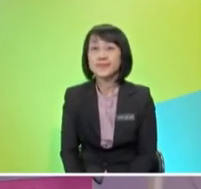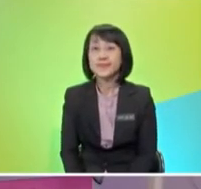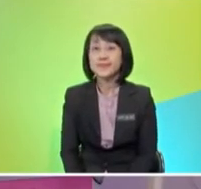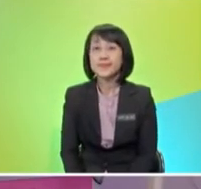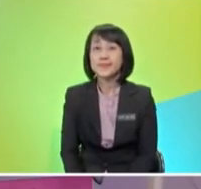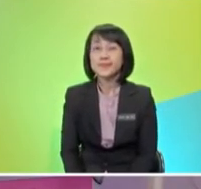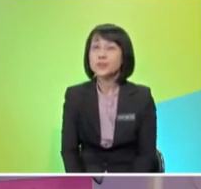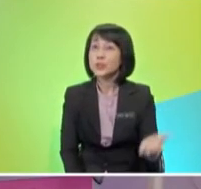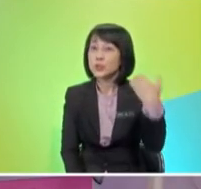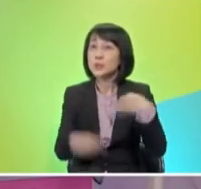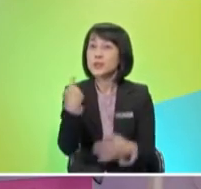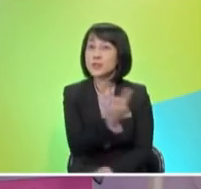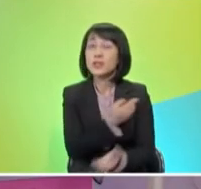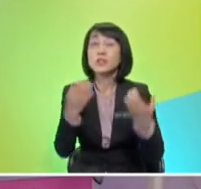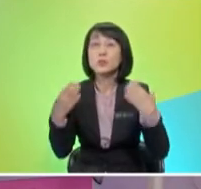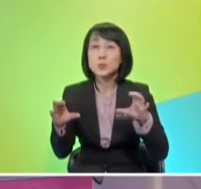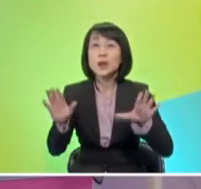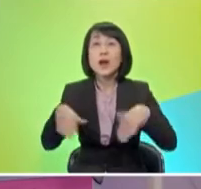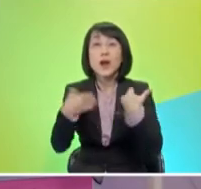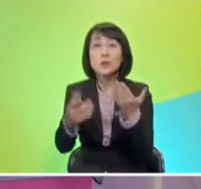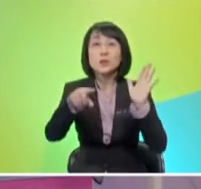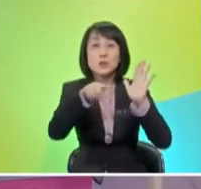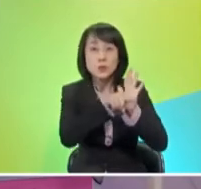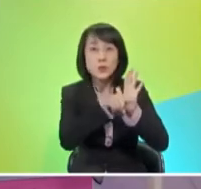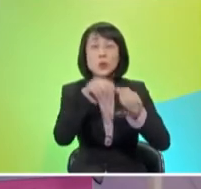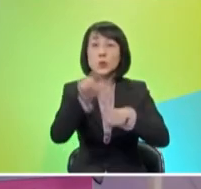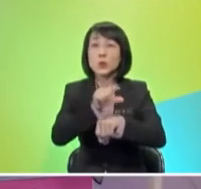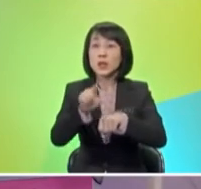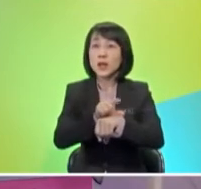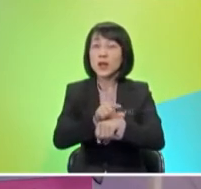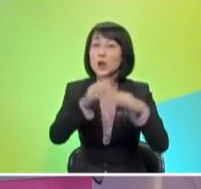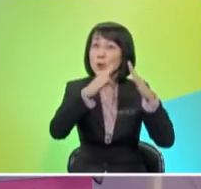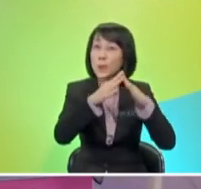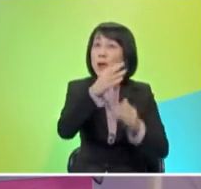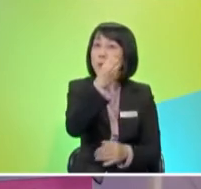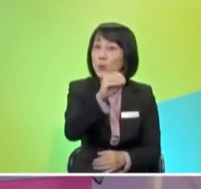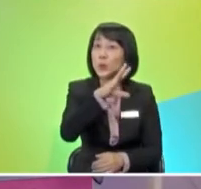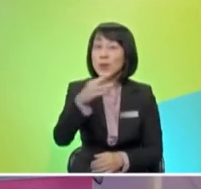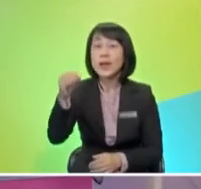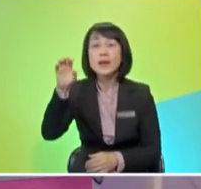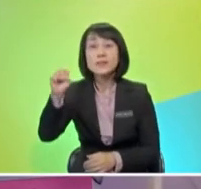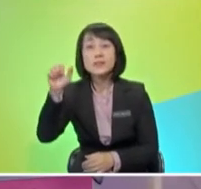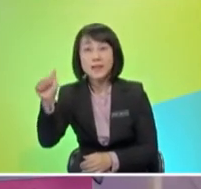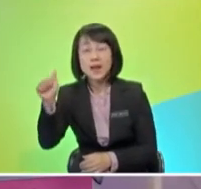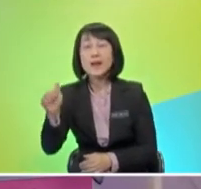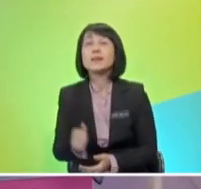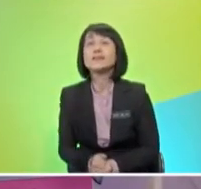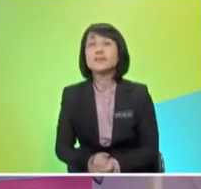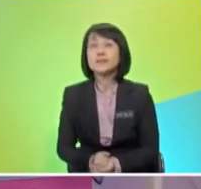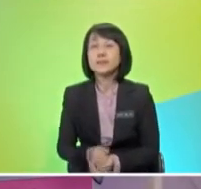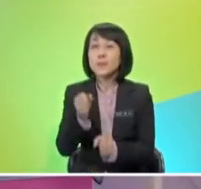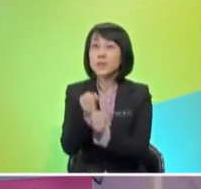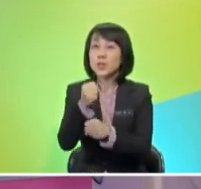kita coba macam mana menggunakan rumah puluh dan melalui kaidah bentuk